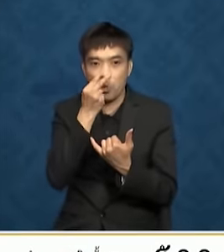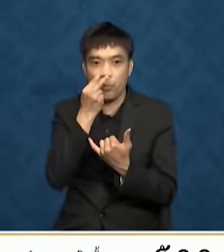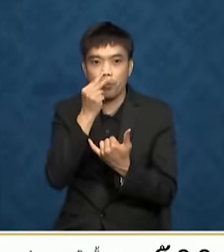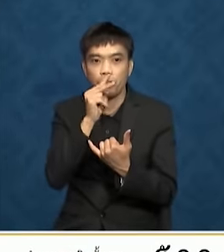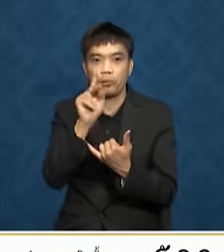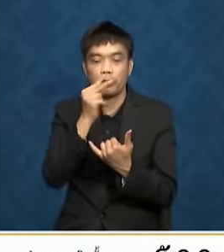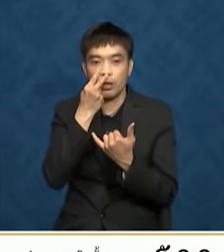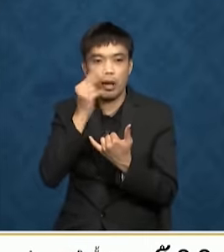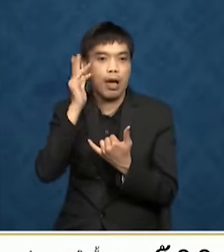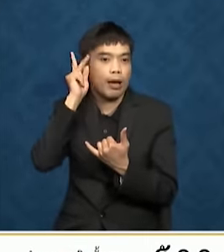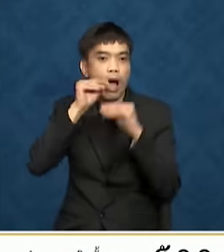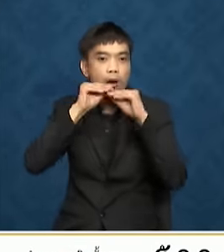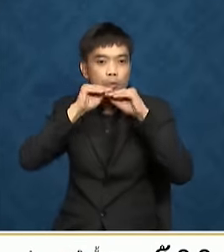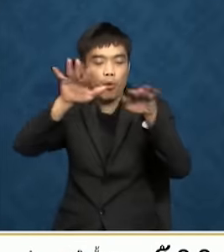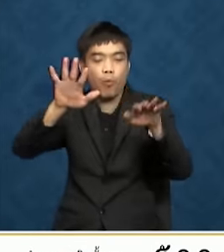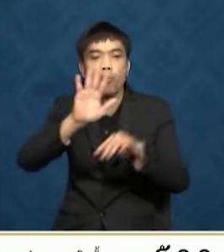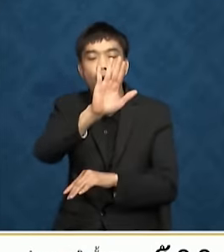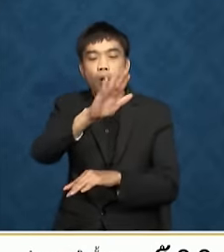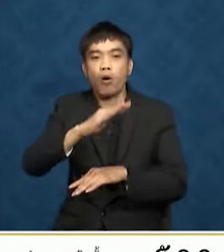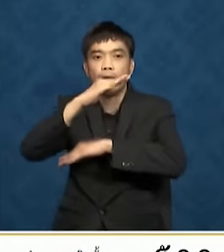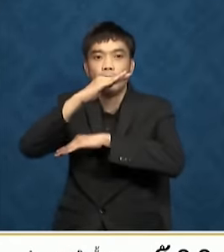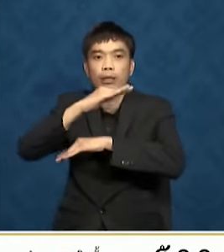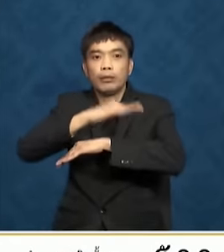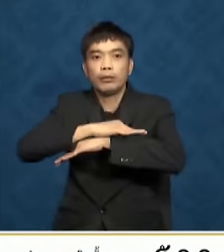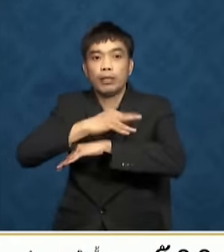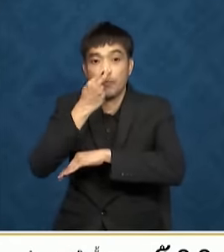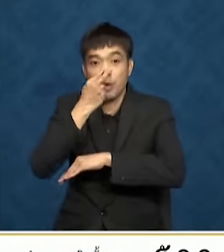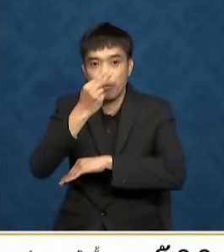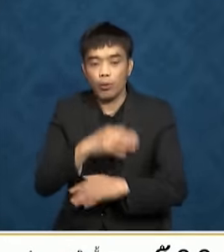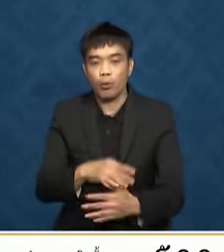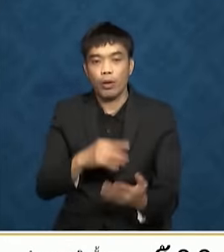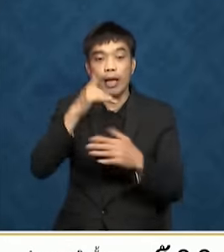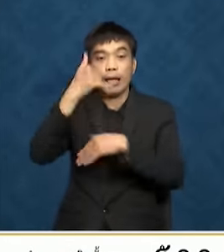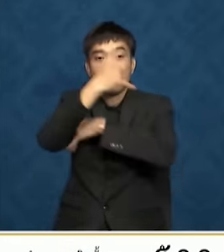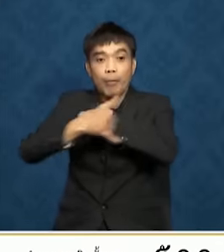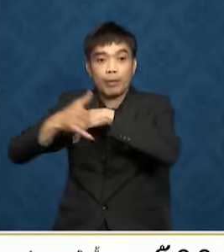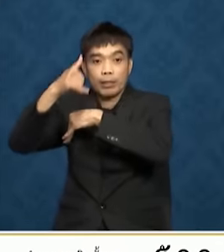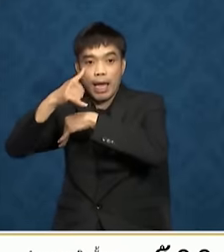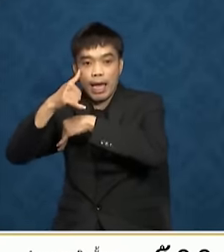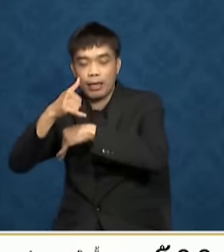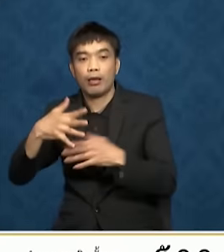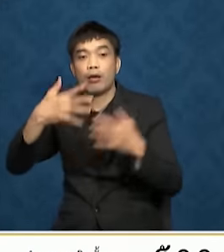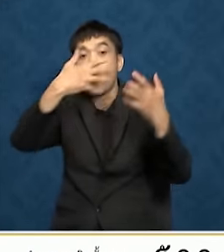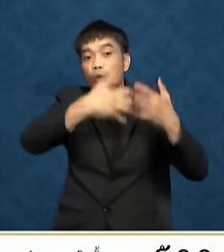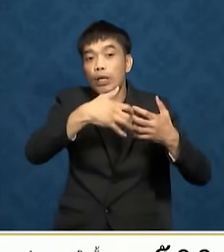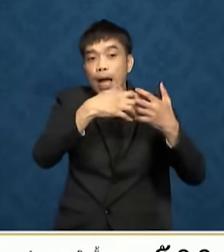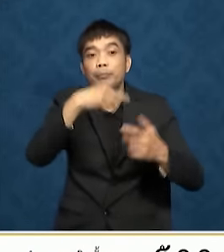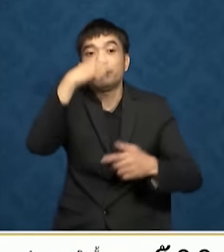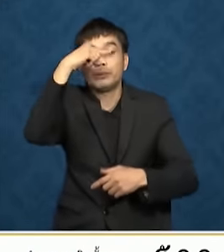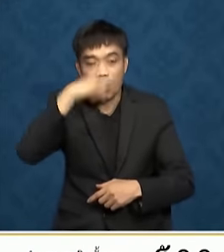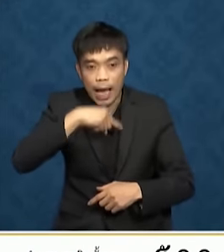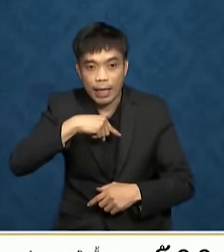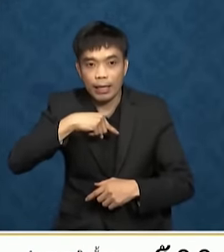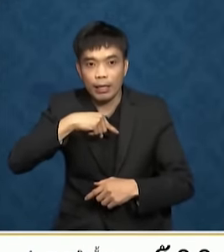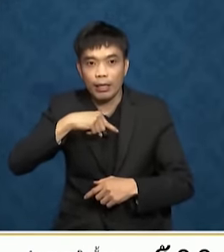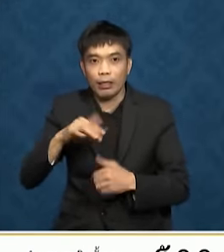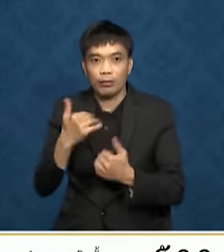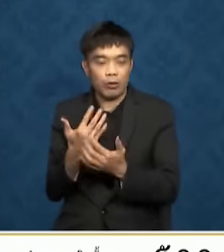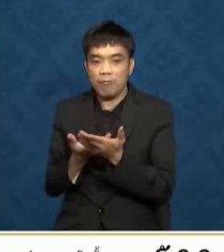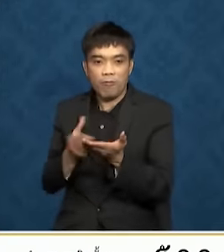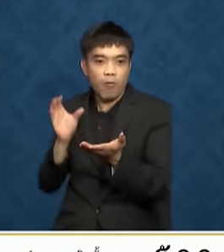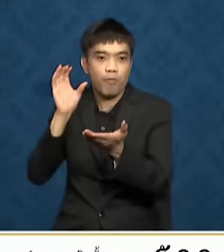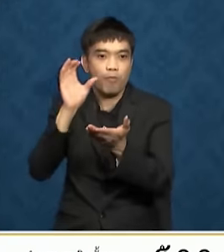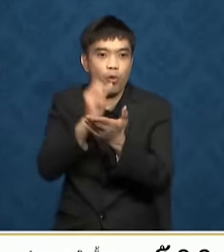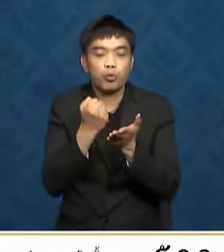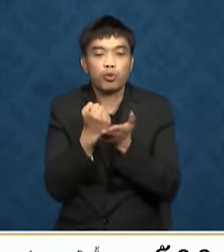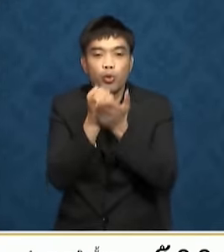อกรรมแห่งประเทศไทยข่าวของไทยรัฐนะครับต่างชาติไล่ทุบอุตสาหกรรมไทยสอทวอนรัฐเพิ่มมาตรการตอบโต้ทุ่มตลาดและ